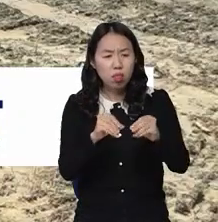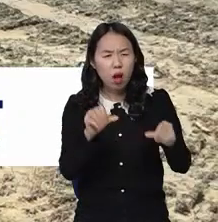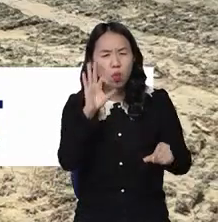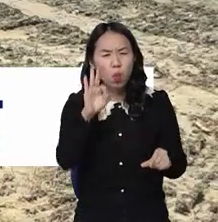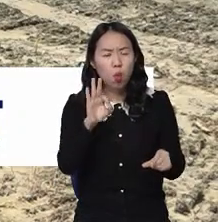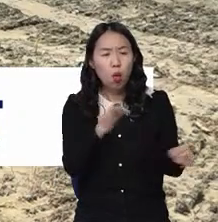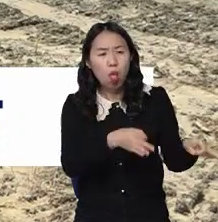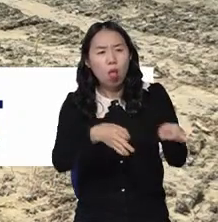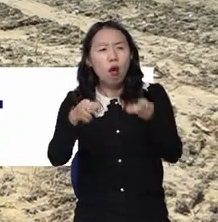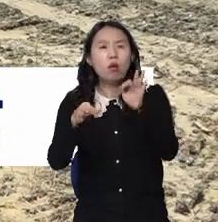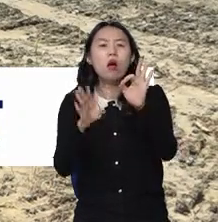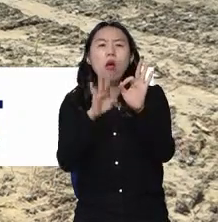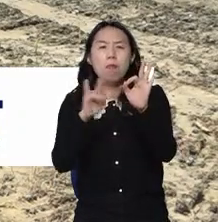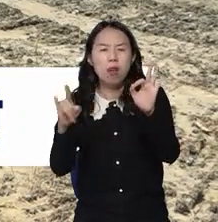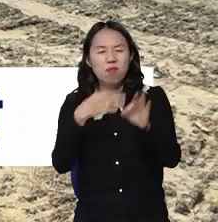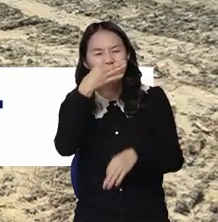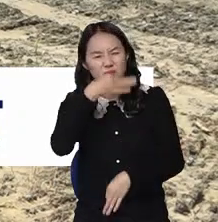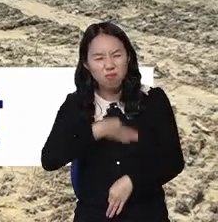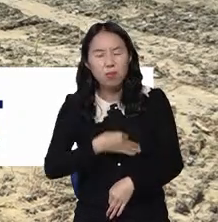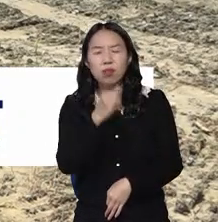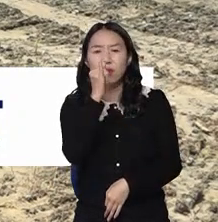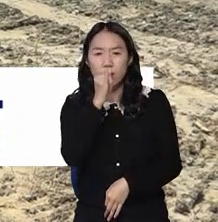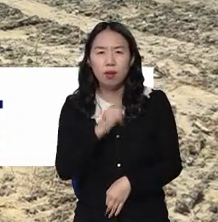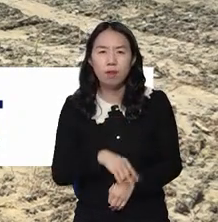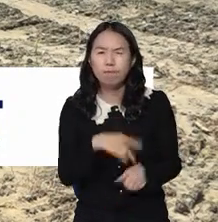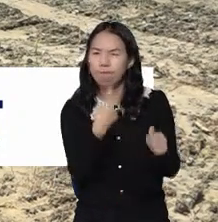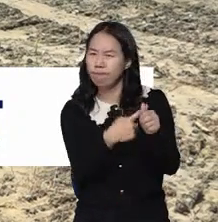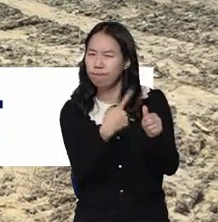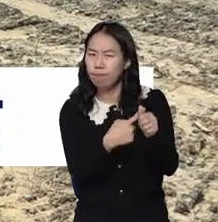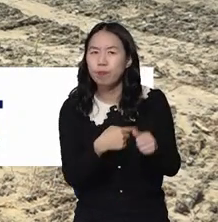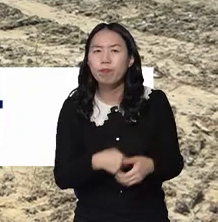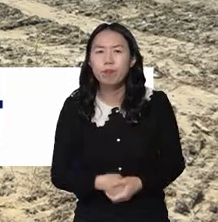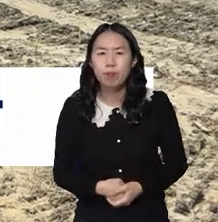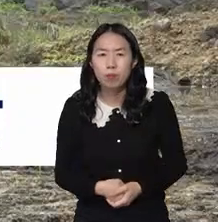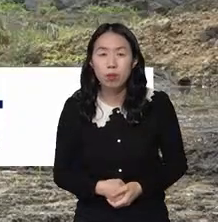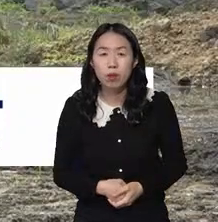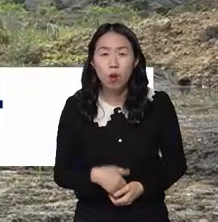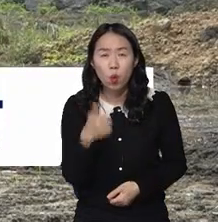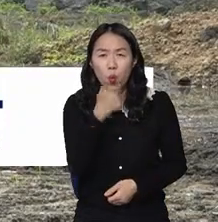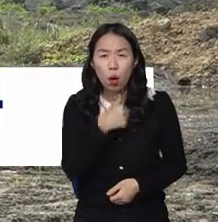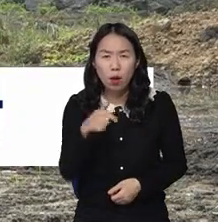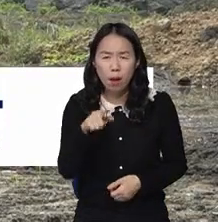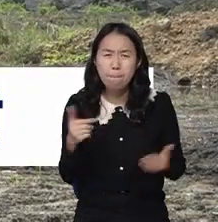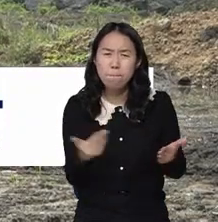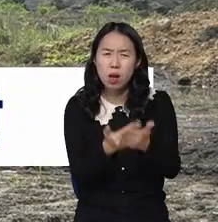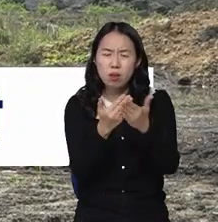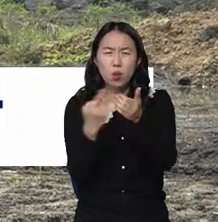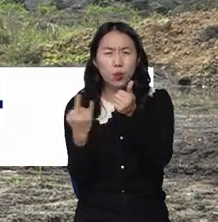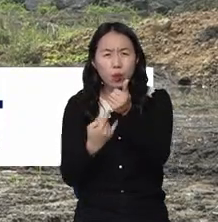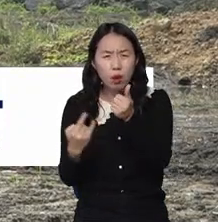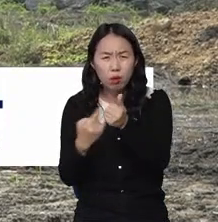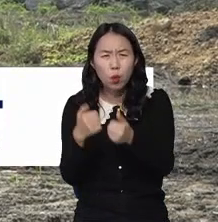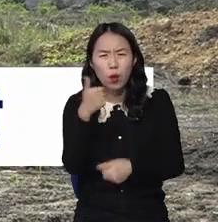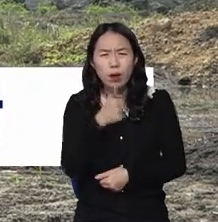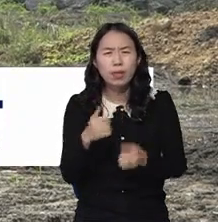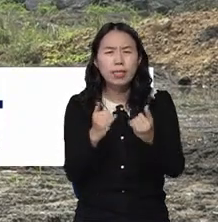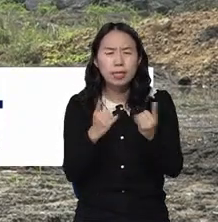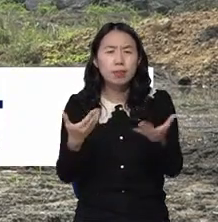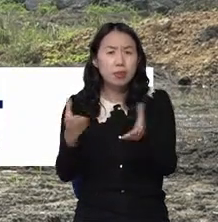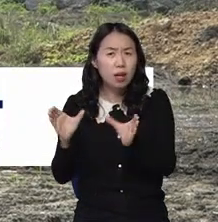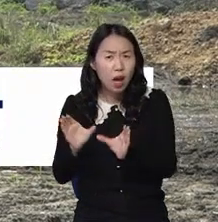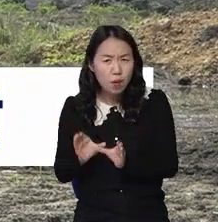땅값만 10배가량 올라 막대한 시세 차익을 거두게 됐다고 지적했습니다. 광양의 발전위원회도 당시